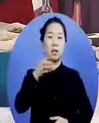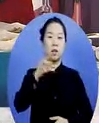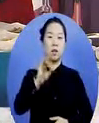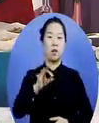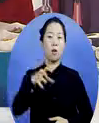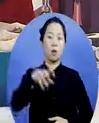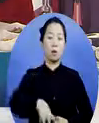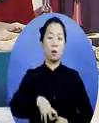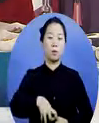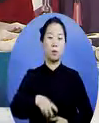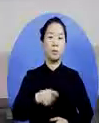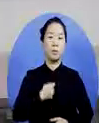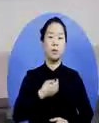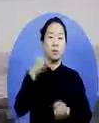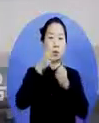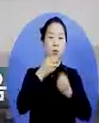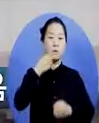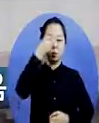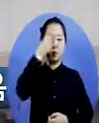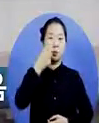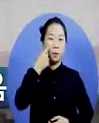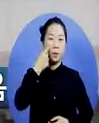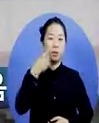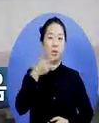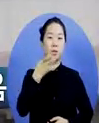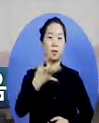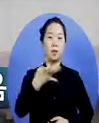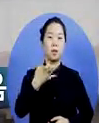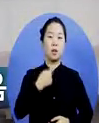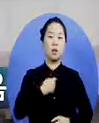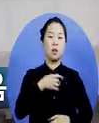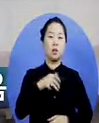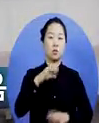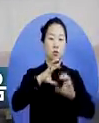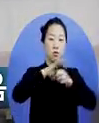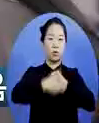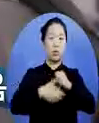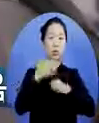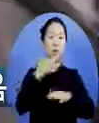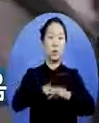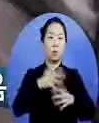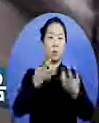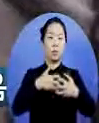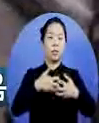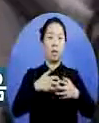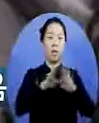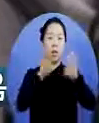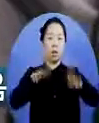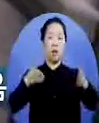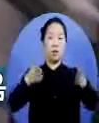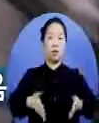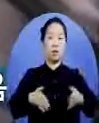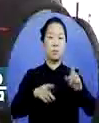행사가 열렸습니다 아 2014 대한민국 국제 농기계 자제 박람회 기간인 지난 10월 29일부터